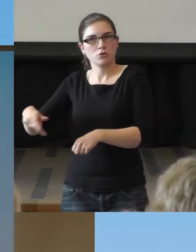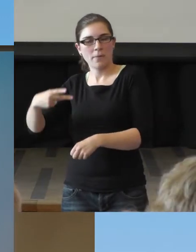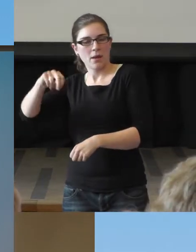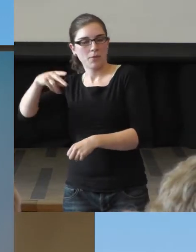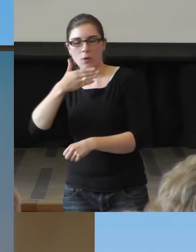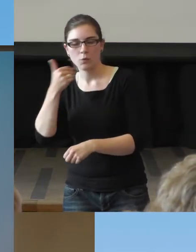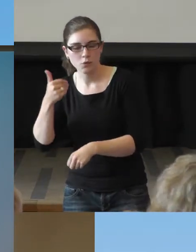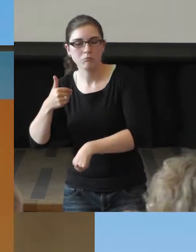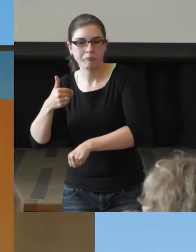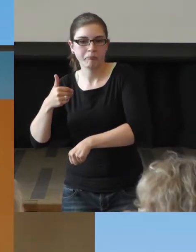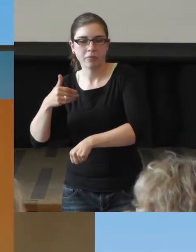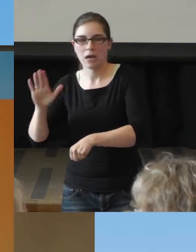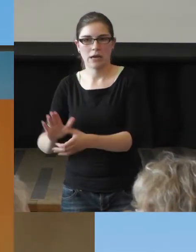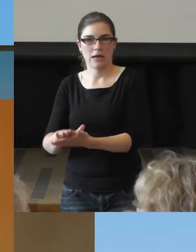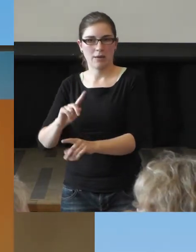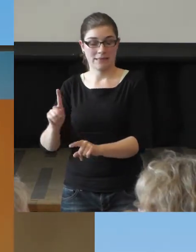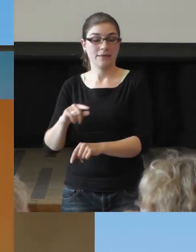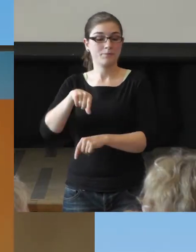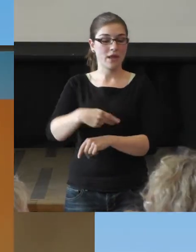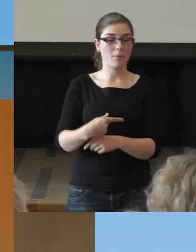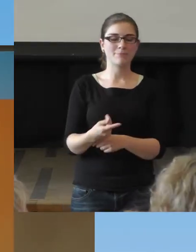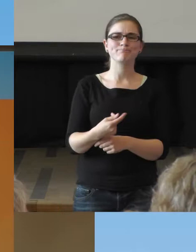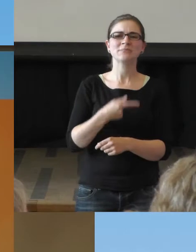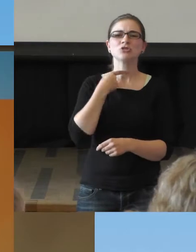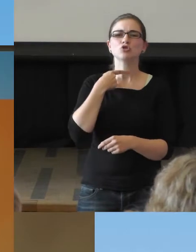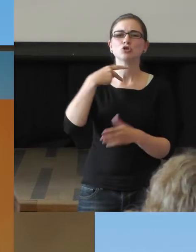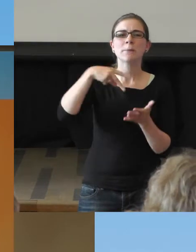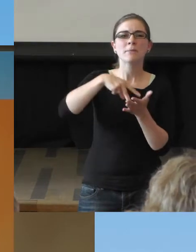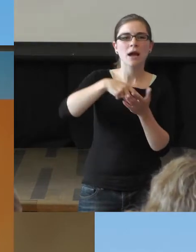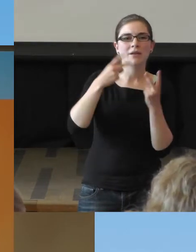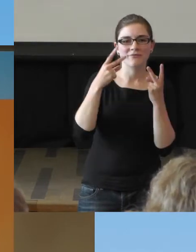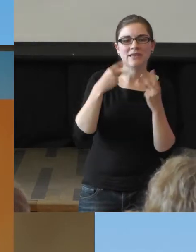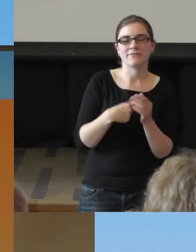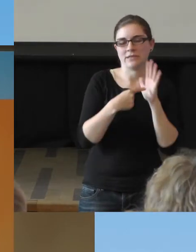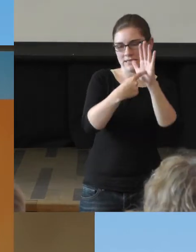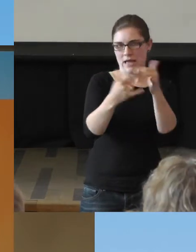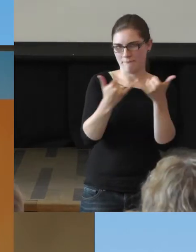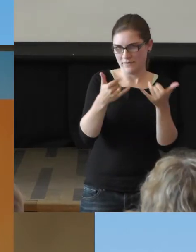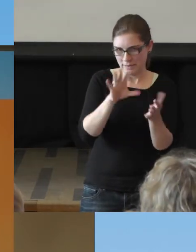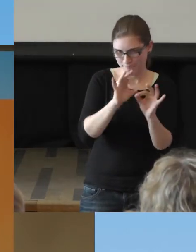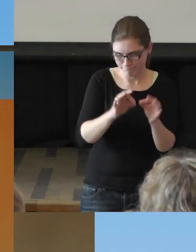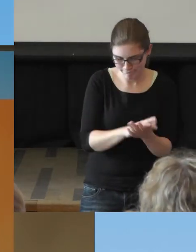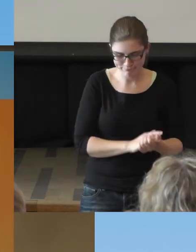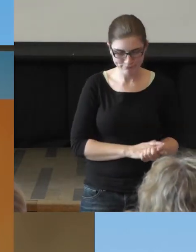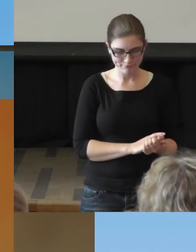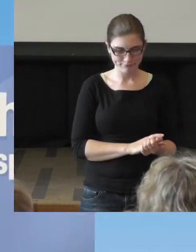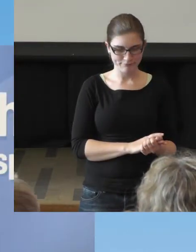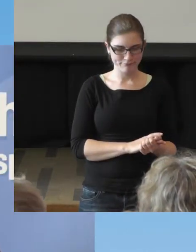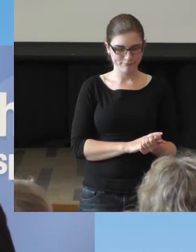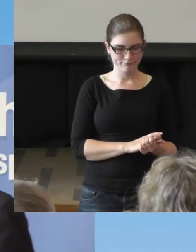ganz besonders bedeutsam, wenn sie, und das wollte ich Ihnen jetzt mal zeigen, wie das funktioniert. Also hier eine Stimmgabel,